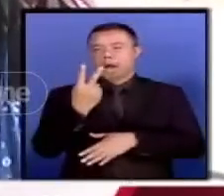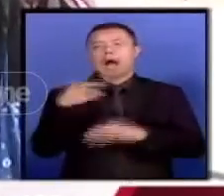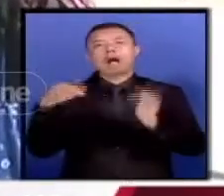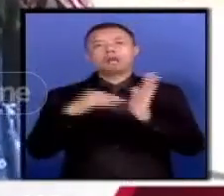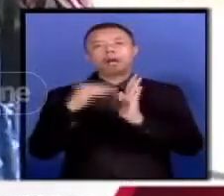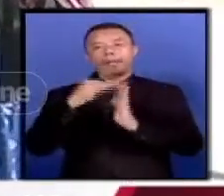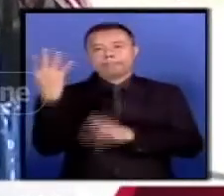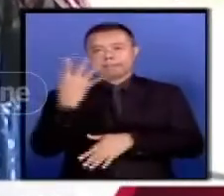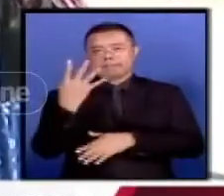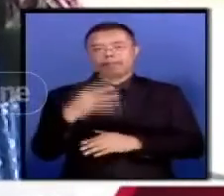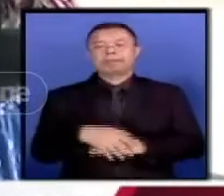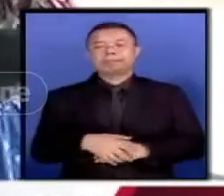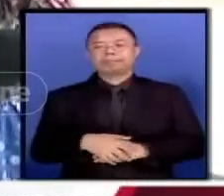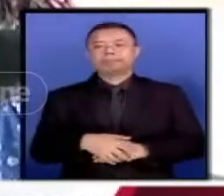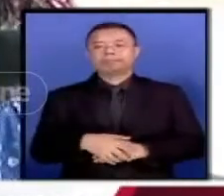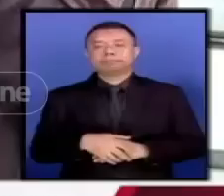keempat.